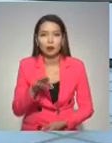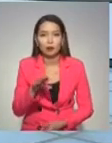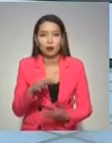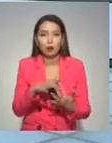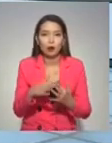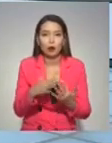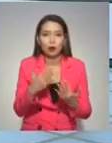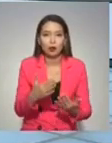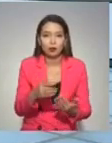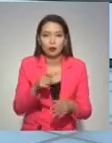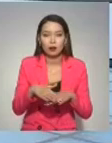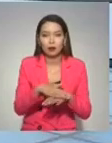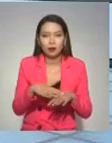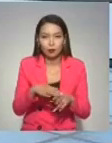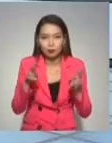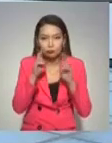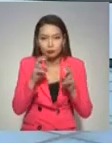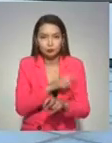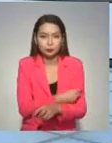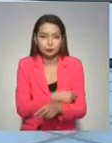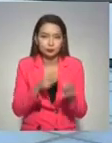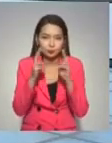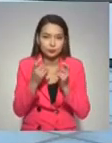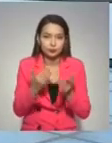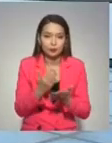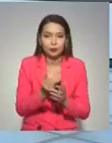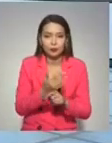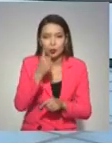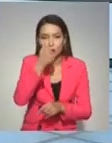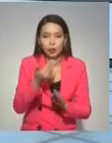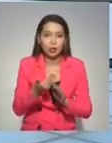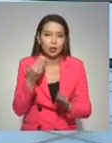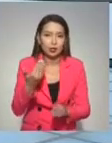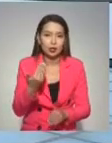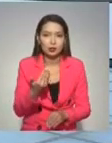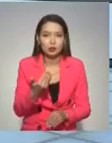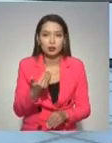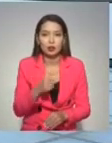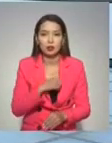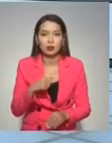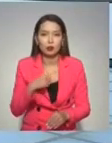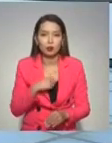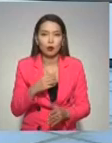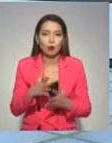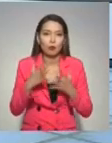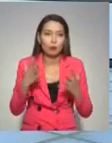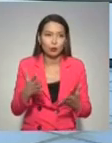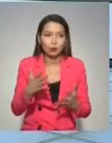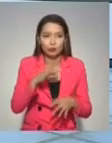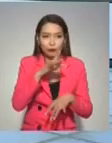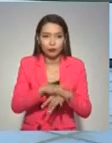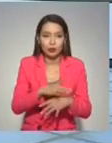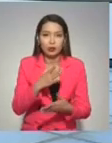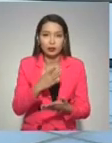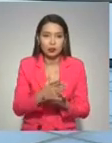алып медициналық тексеруді талап етіп отыр. Бірнеше жыл бұрын мамандар өзеннен сынаптың жоғарғы мөлшерін анықтаған. Сөйте тұра ұлы затты